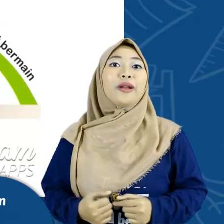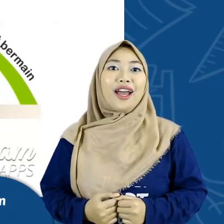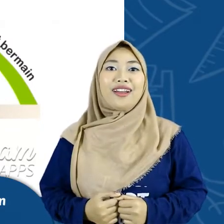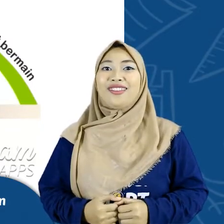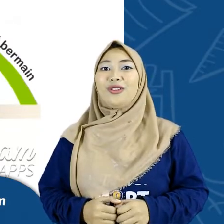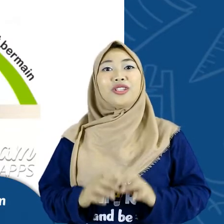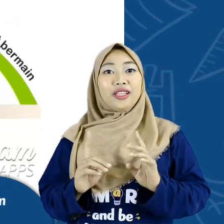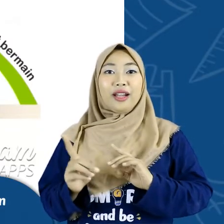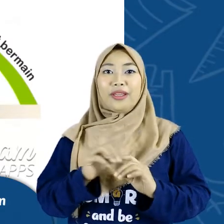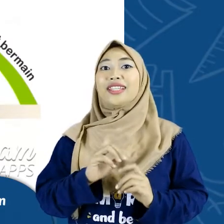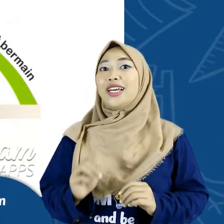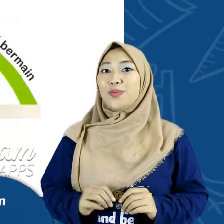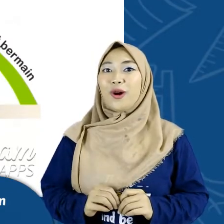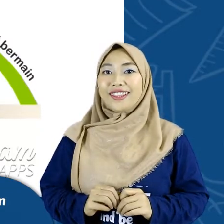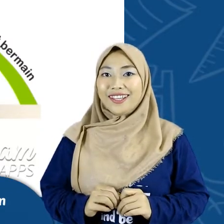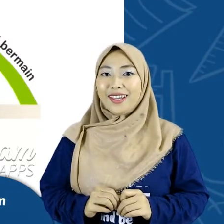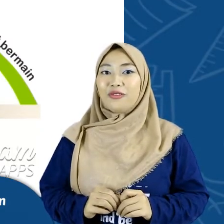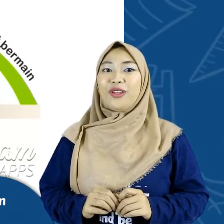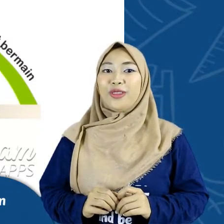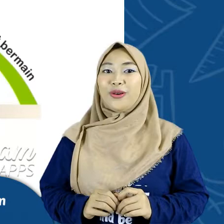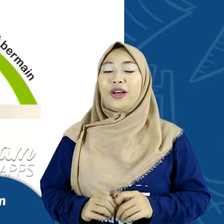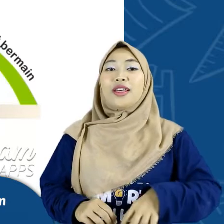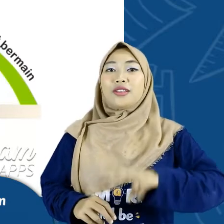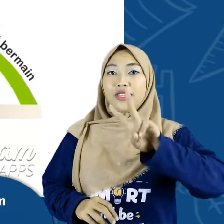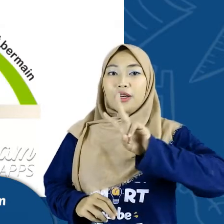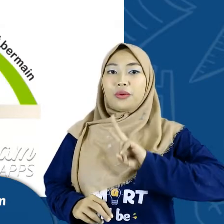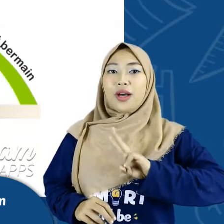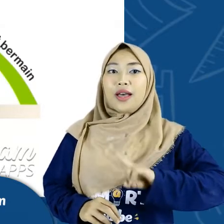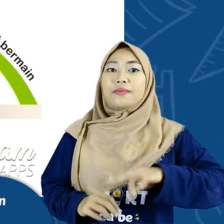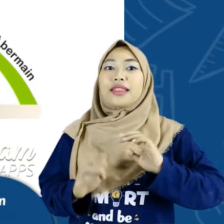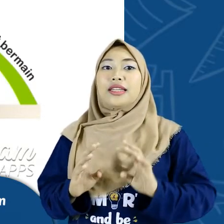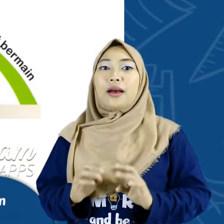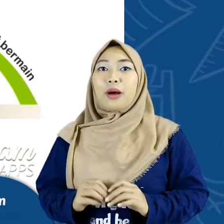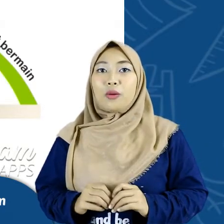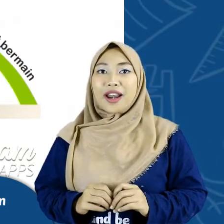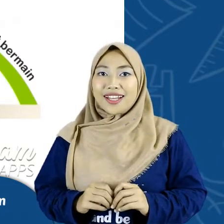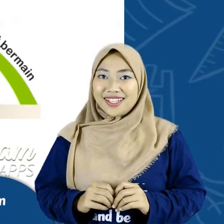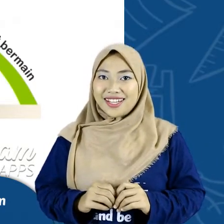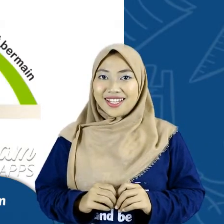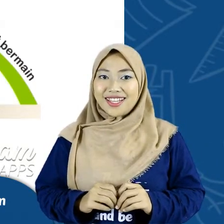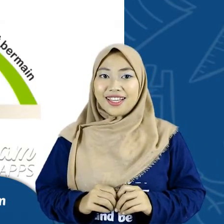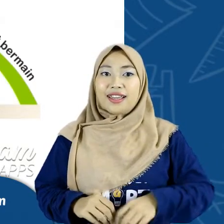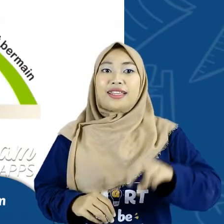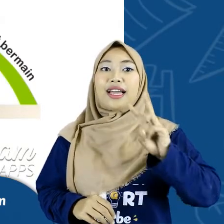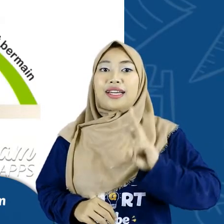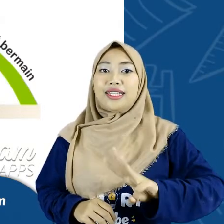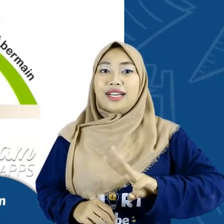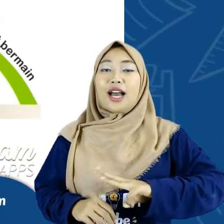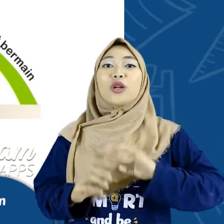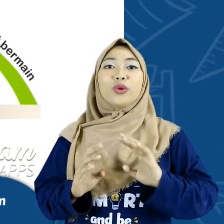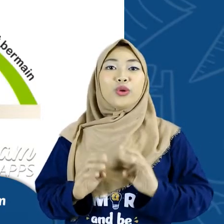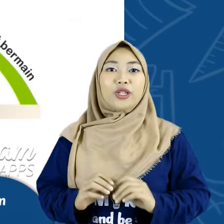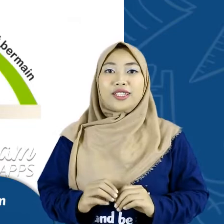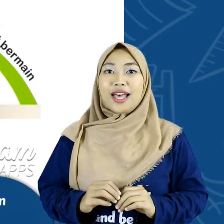maunya menang gitu. Itu namanya tidak sportif gitu. Terus yang kedua, tidak mau menang sendiri. Yang